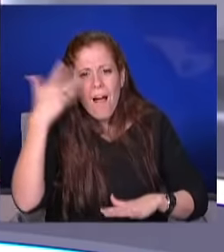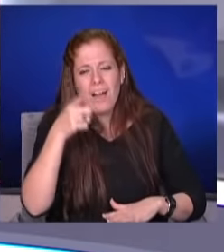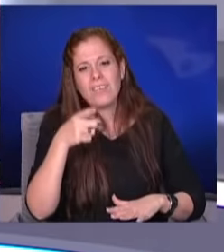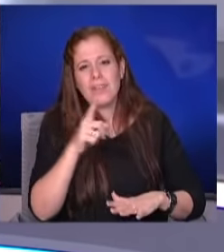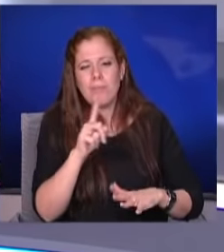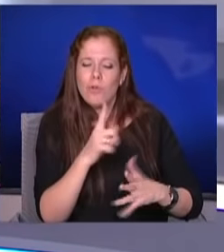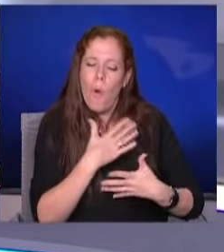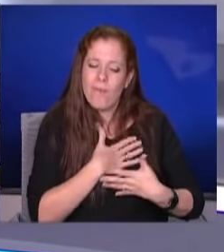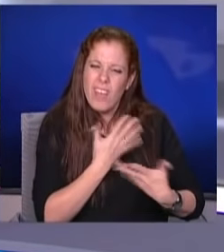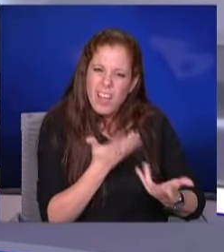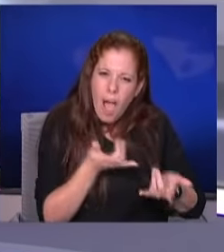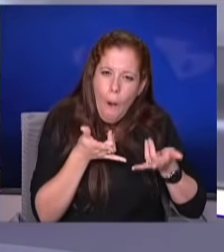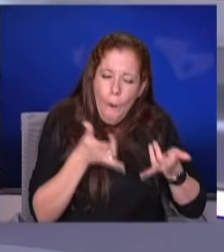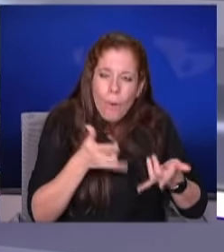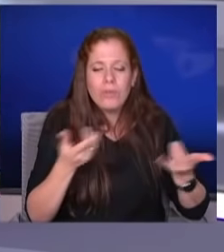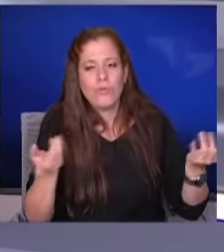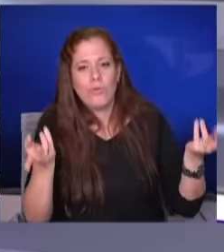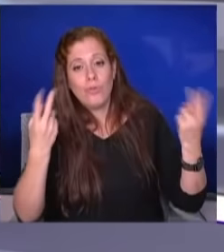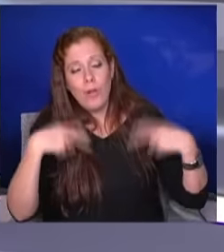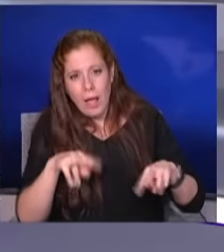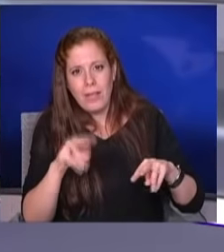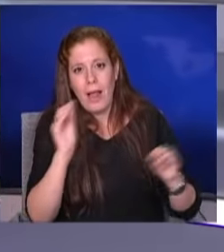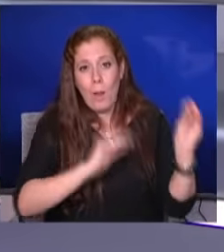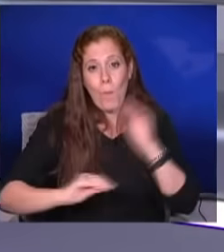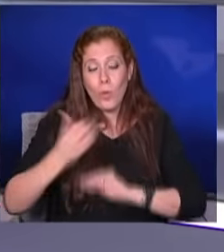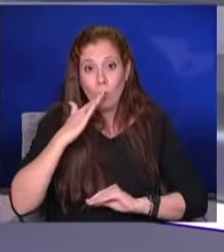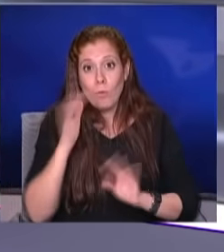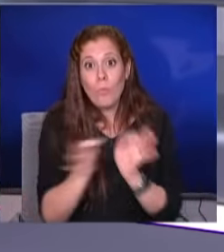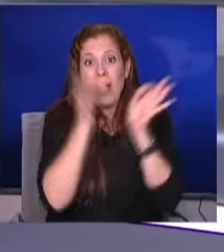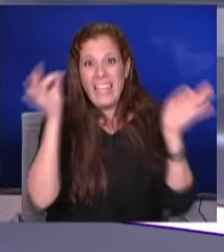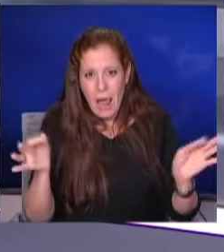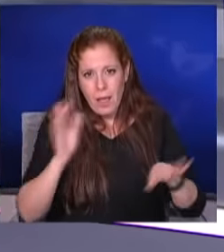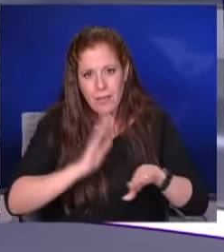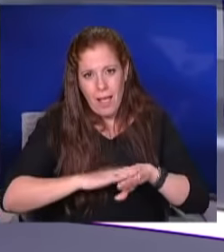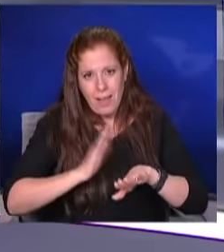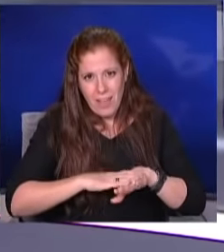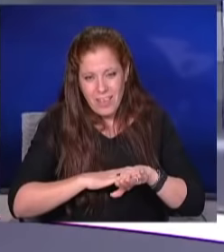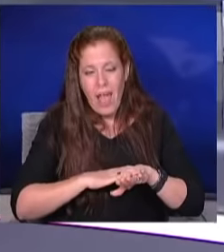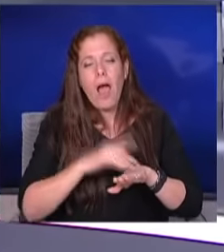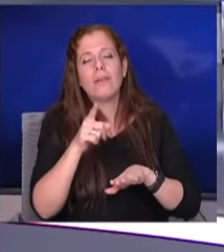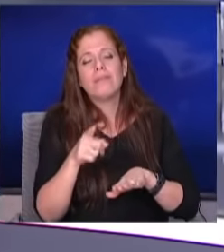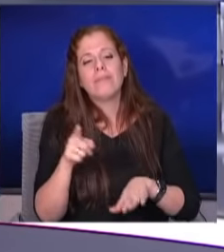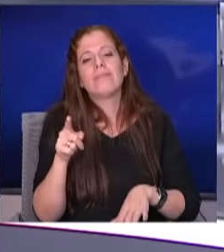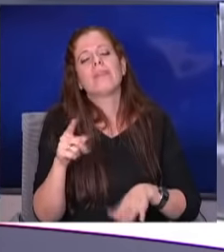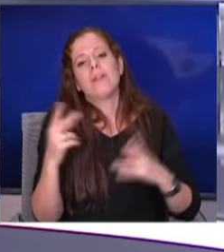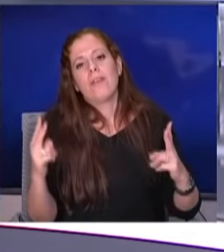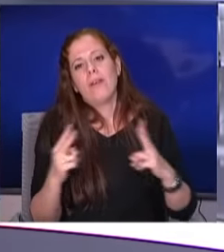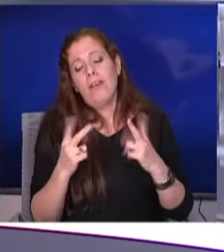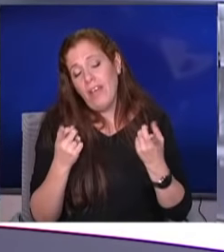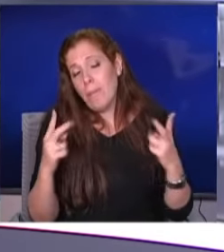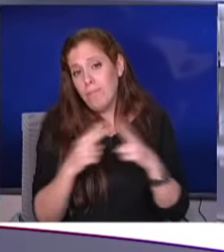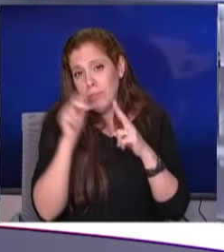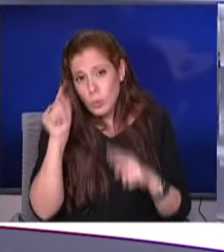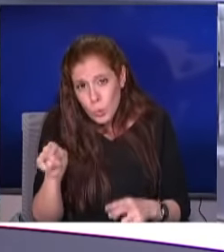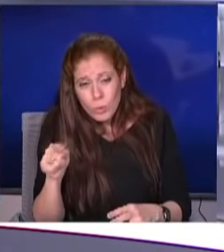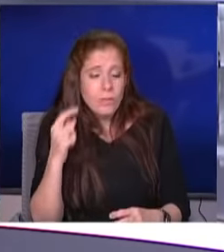חזר בזמן הקורונה למועדון הירושלמי שבו החל את הקריירה. איתמר מאירי ונועה אקסינר פגשו אותו, שמעו